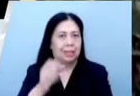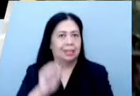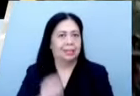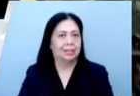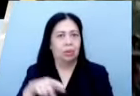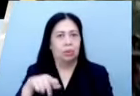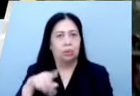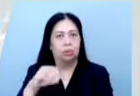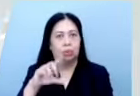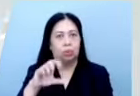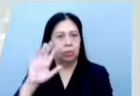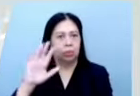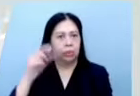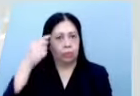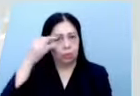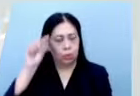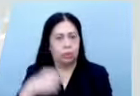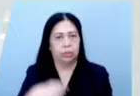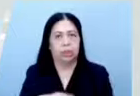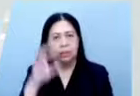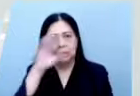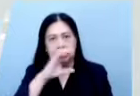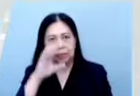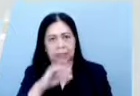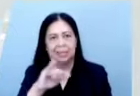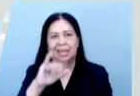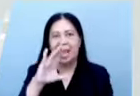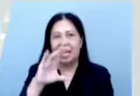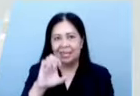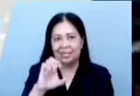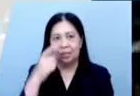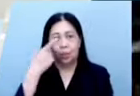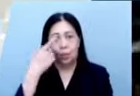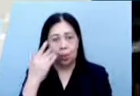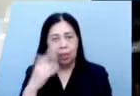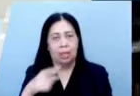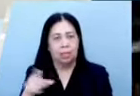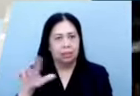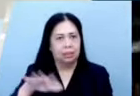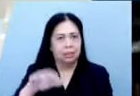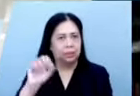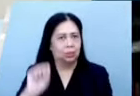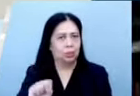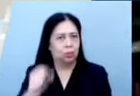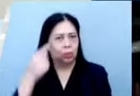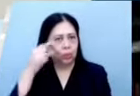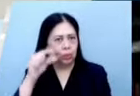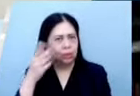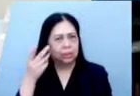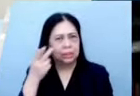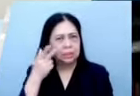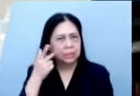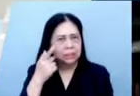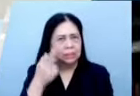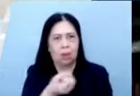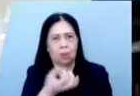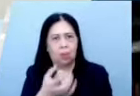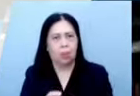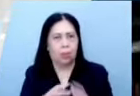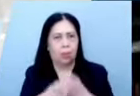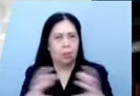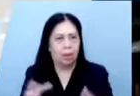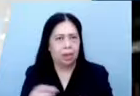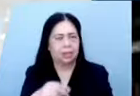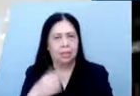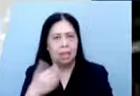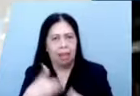to look for ice kasi merong ice na malapit sa South Pole ng moon. They want to check if gano'n siya karami. If may tubig, pwede siyang